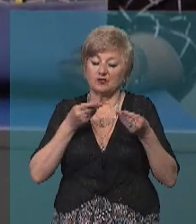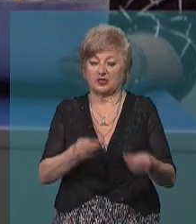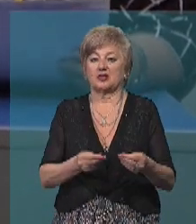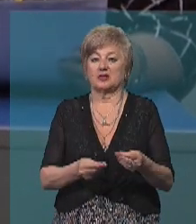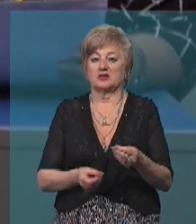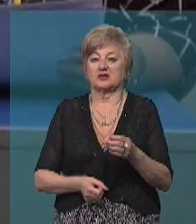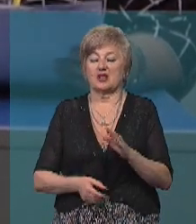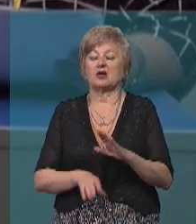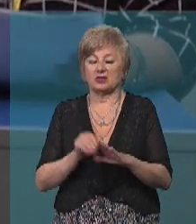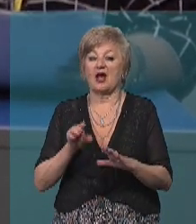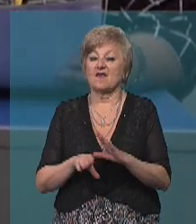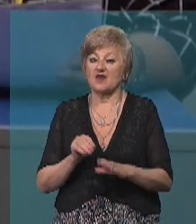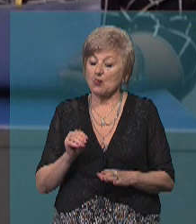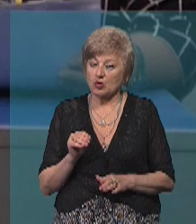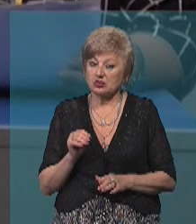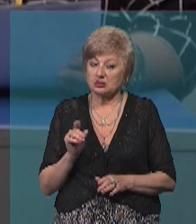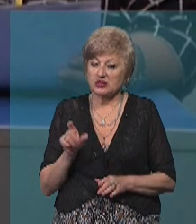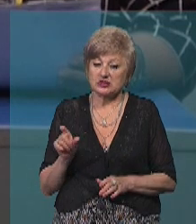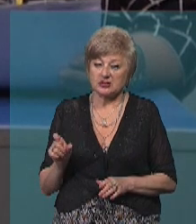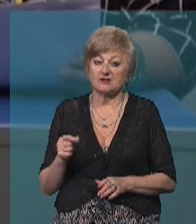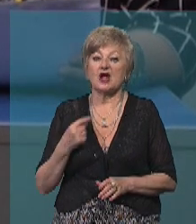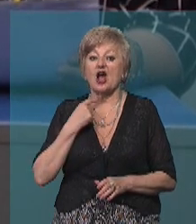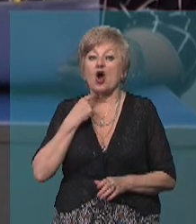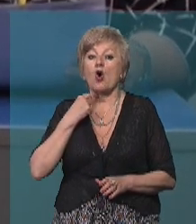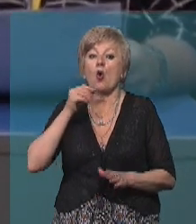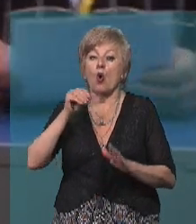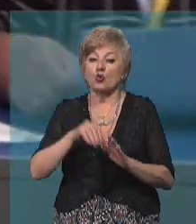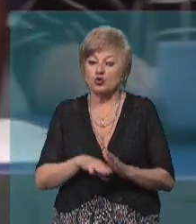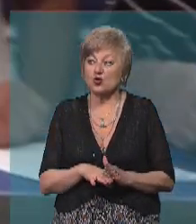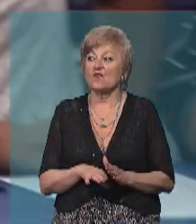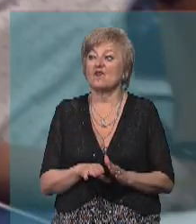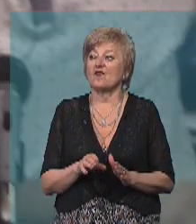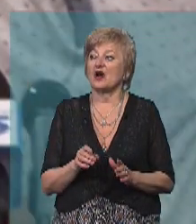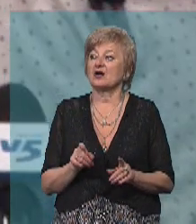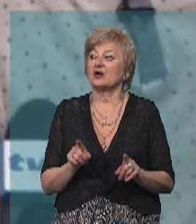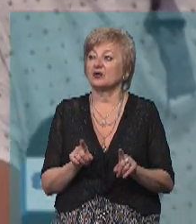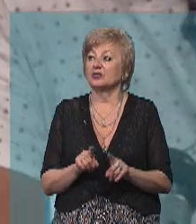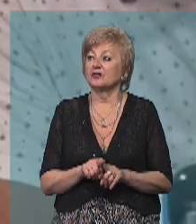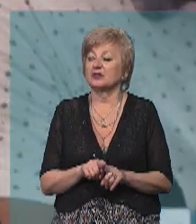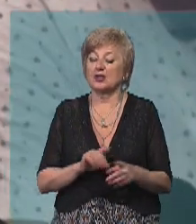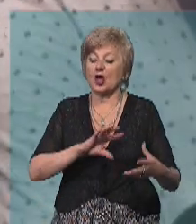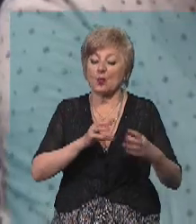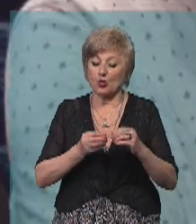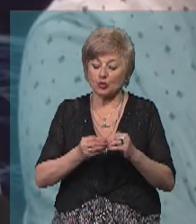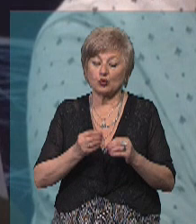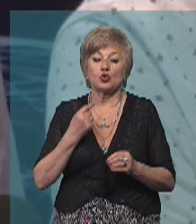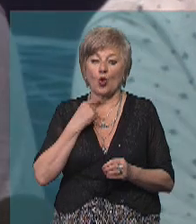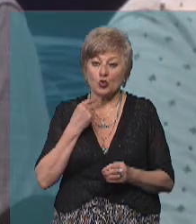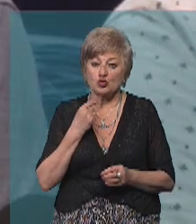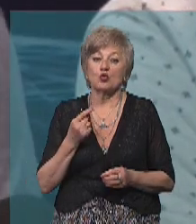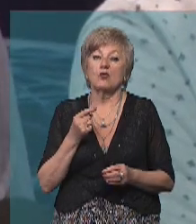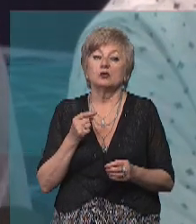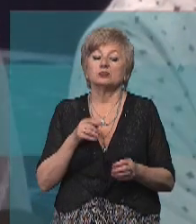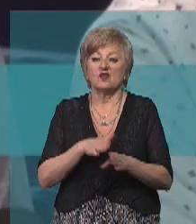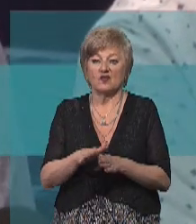волевиявлення виборців. Відповідно, голосування, саме процедура голосування та підрахунку голосів відбувалася